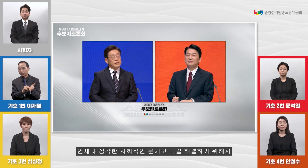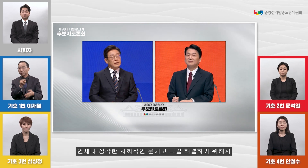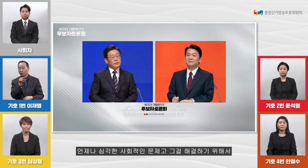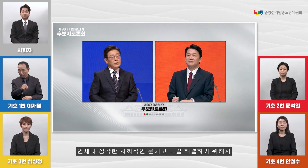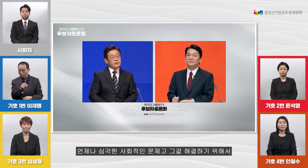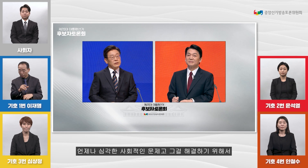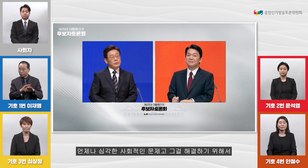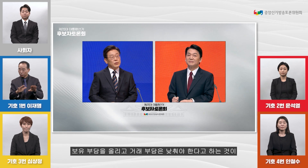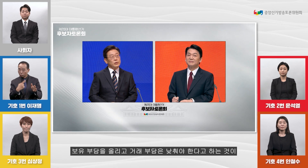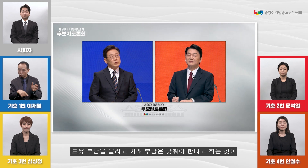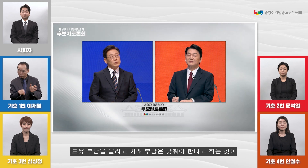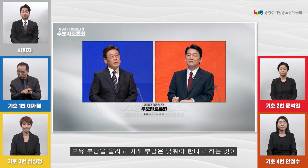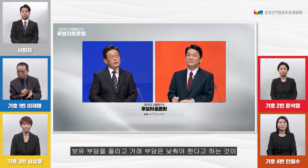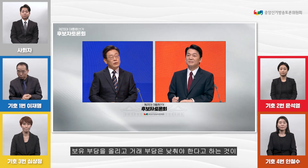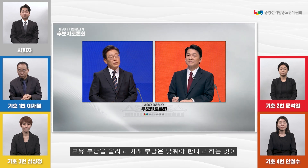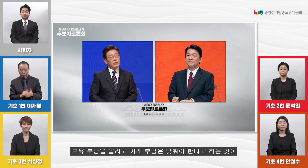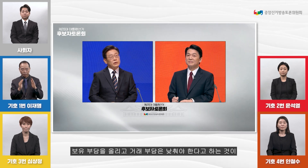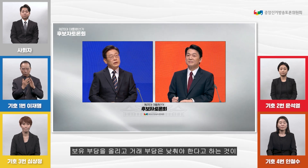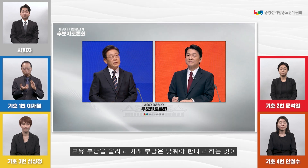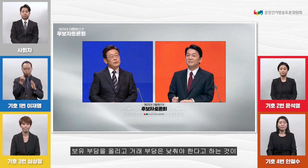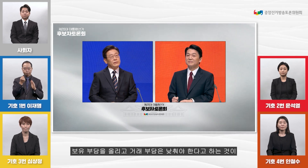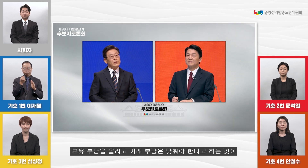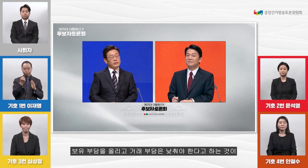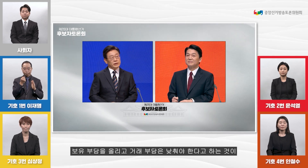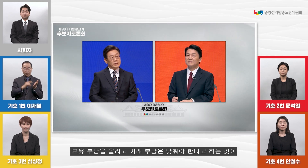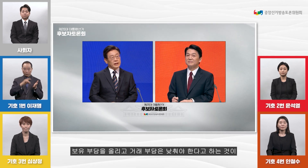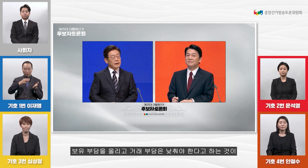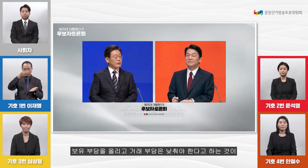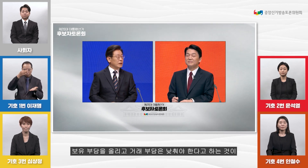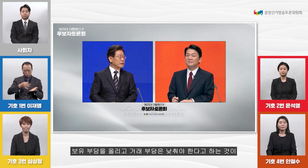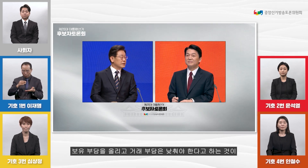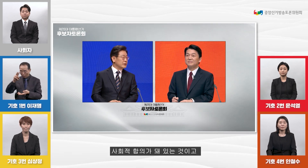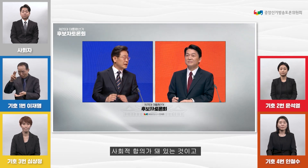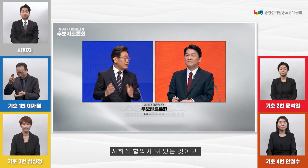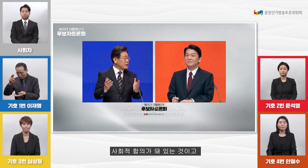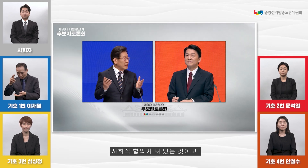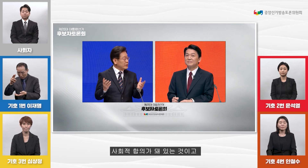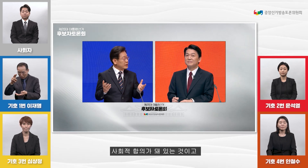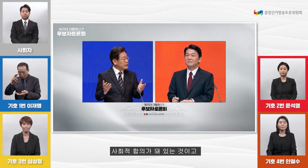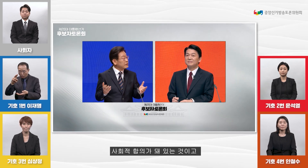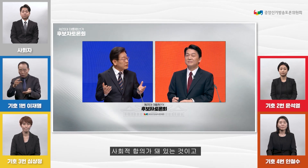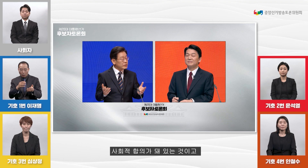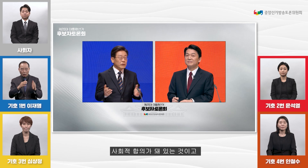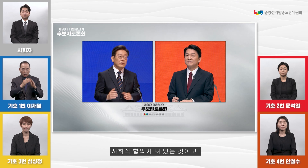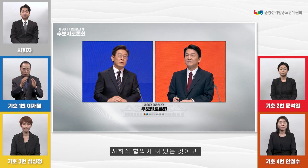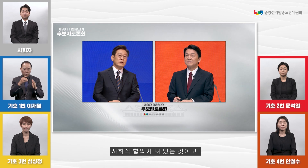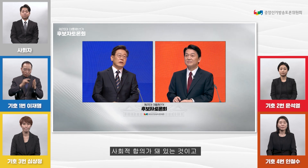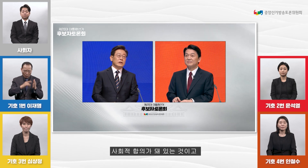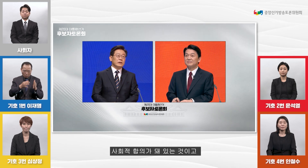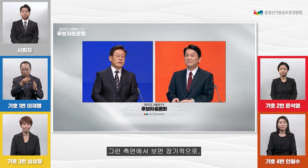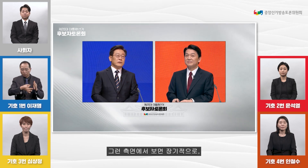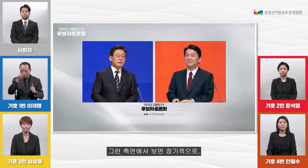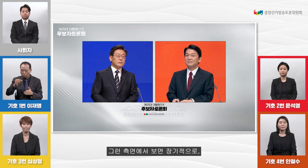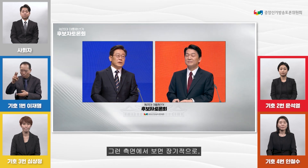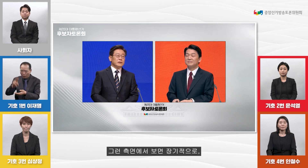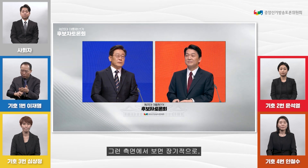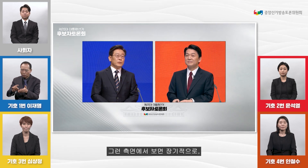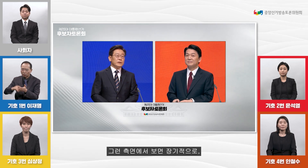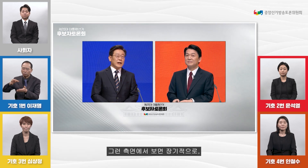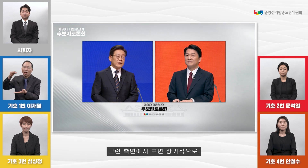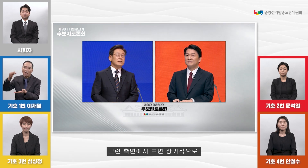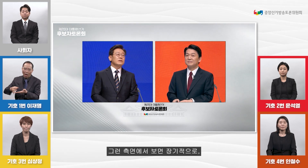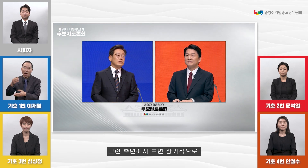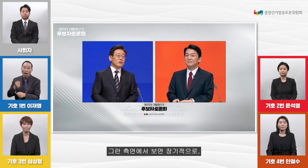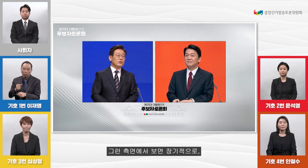그걸 해결하기 위해서는 보유 부담을 올리고 거래 부담을 낮춰야 된다라고 하는 것이 사회적 합의가 되어 있는 것이고, 그런 측면에서